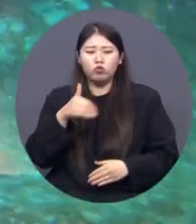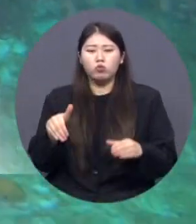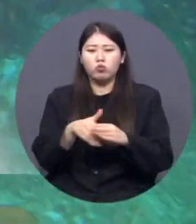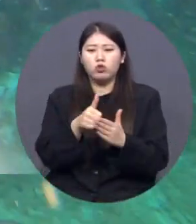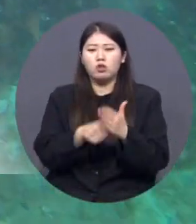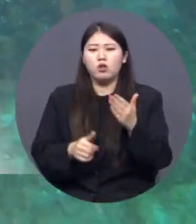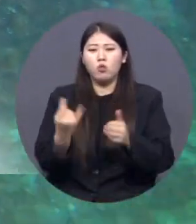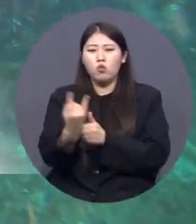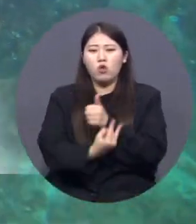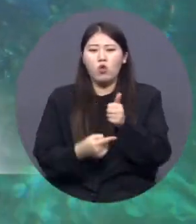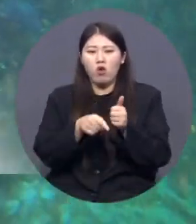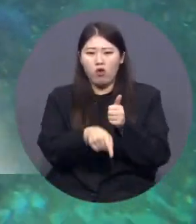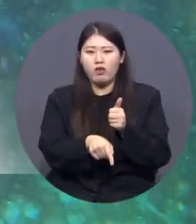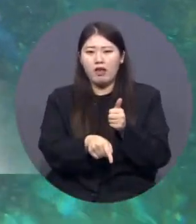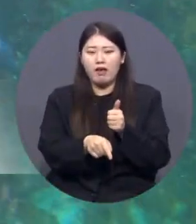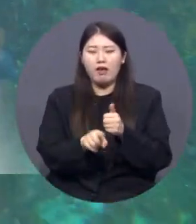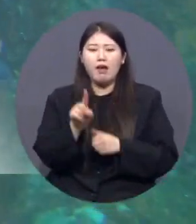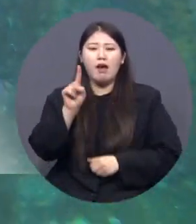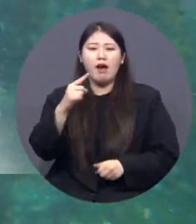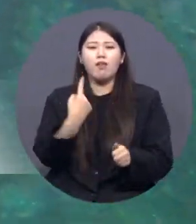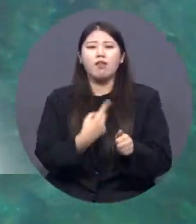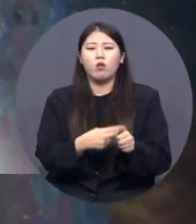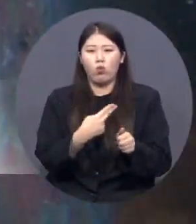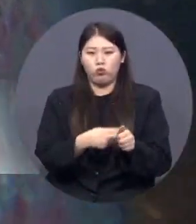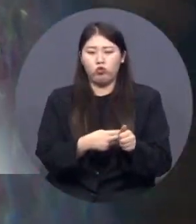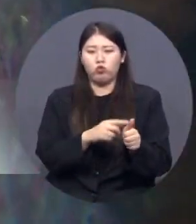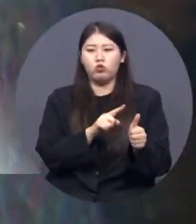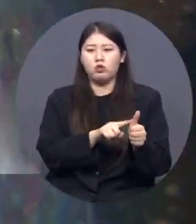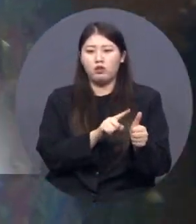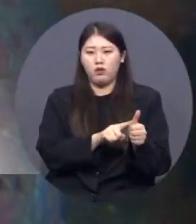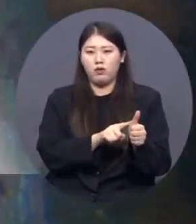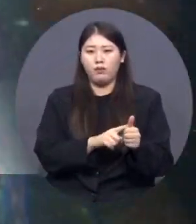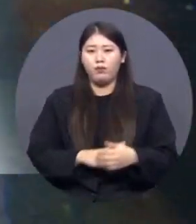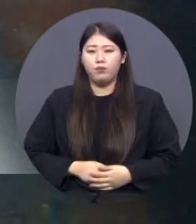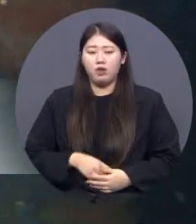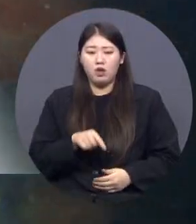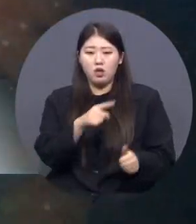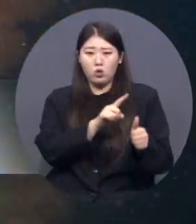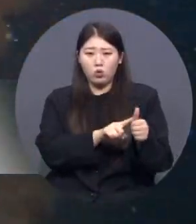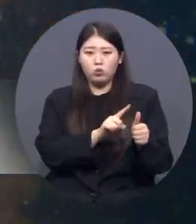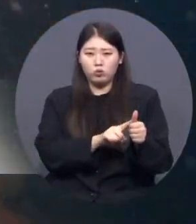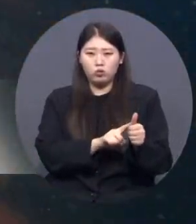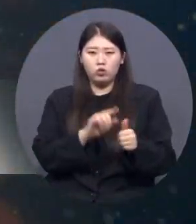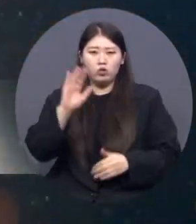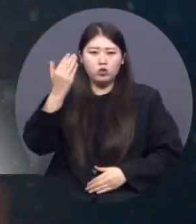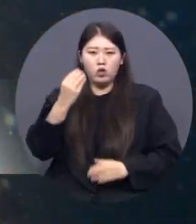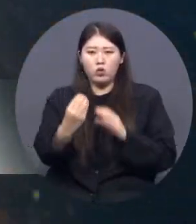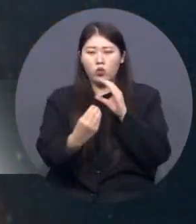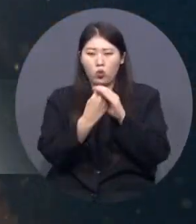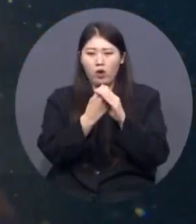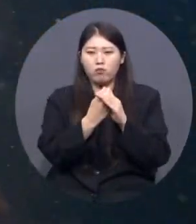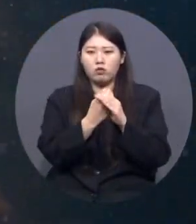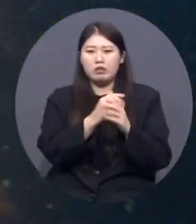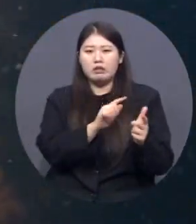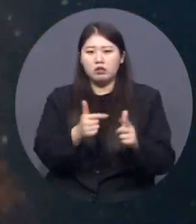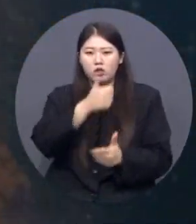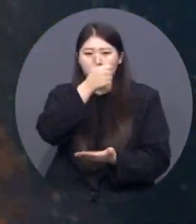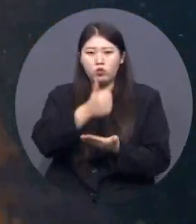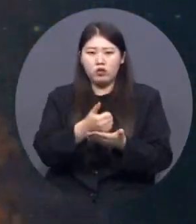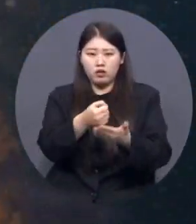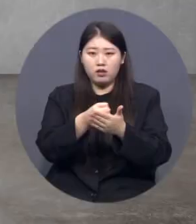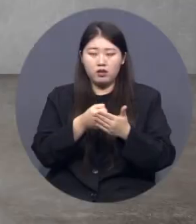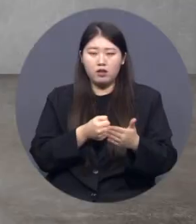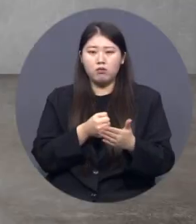천연기념물분과 전문위원인 한 대학 교수. 해당 교수는 최근 뇌물수수 등의 혐의로 검찰에